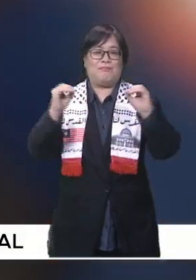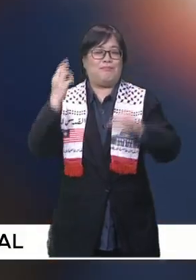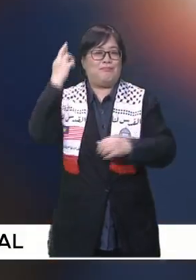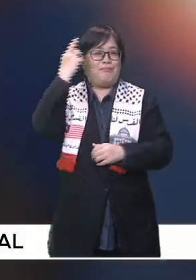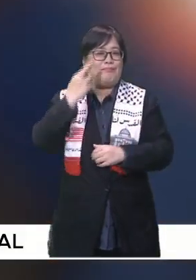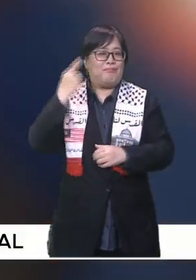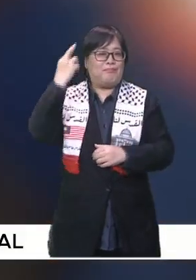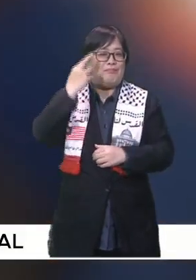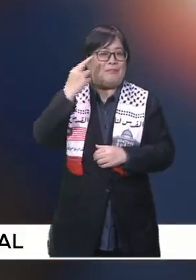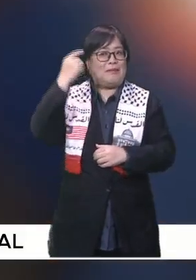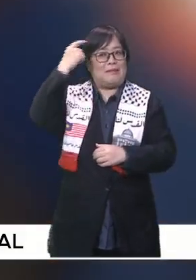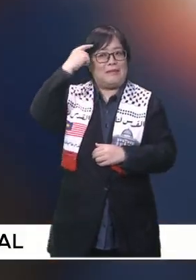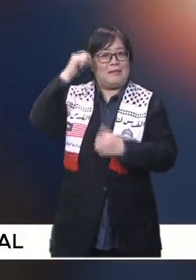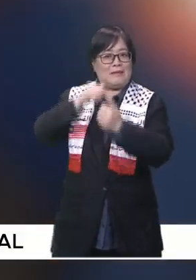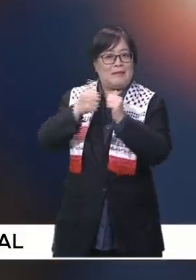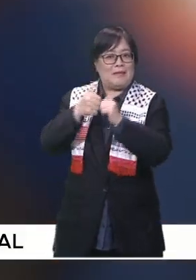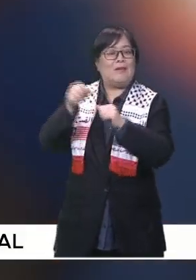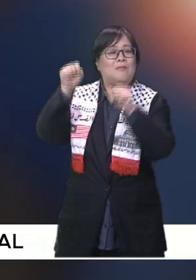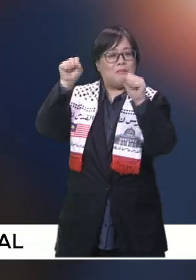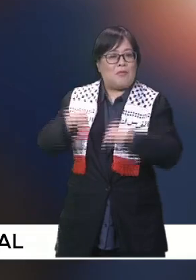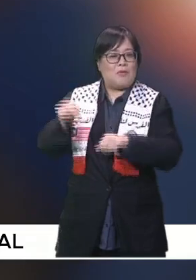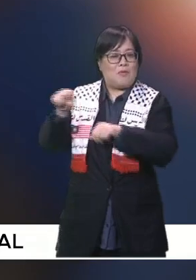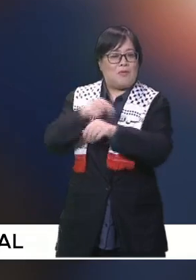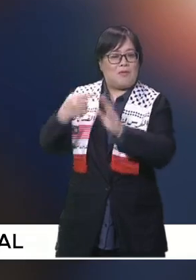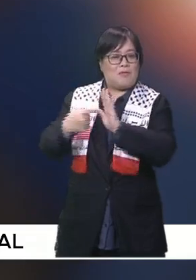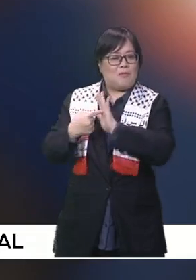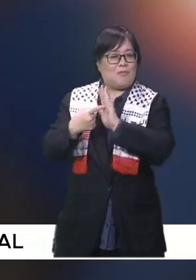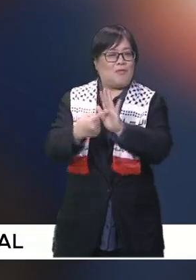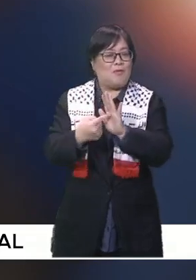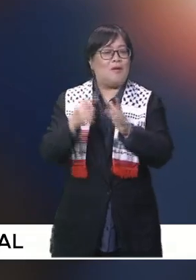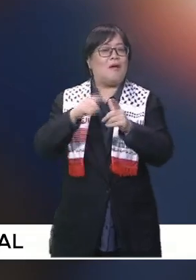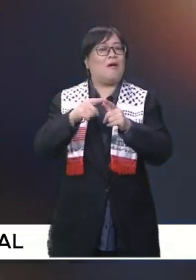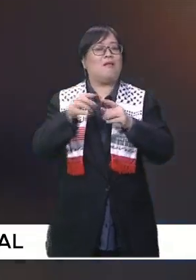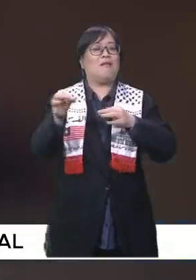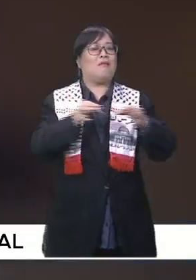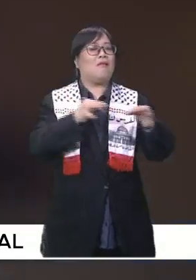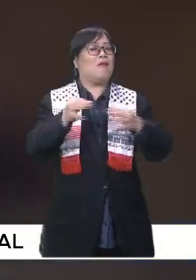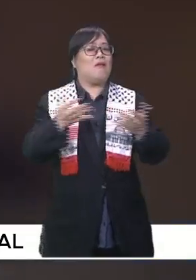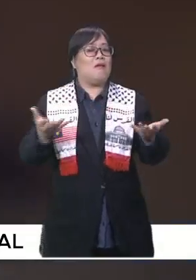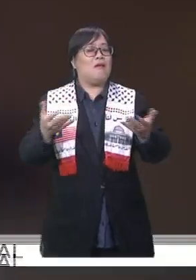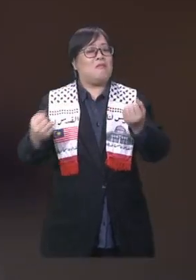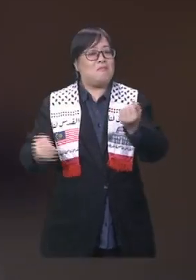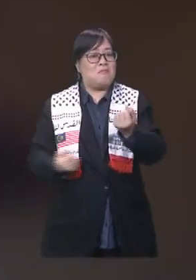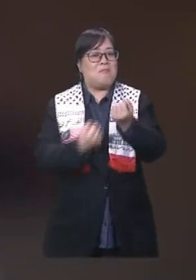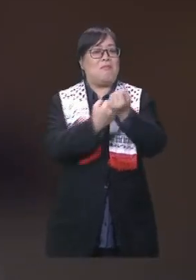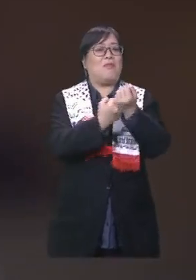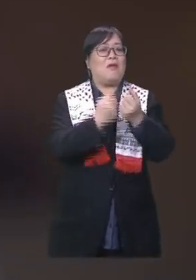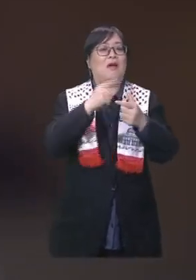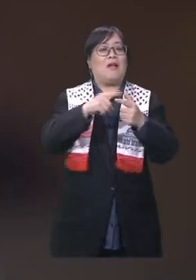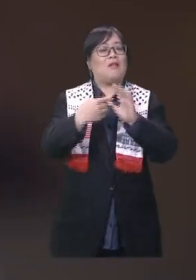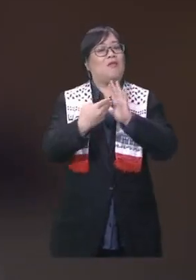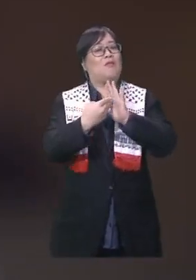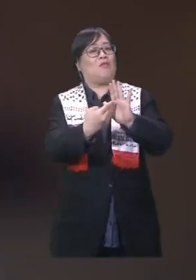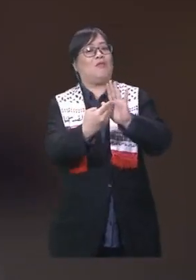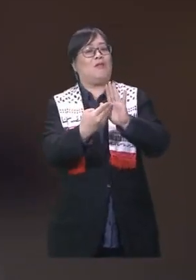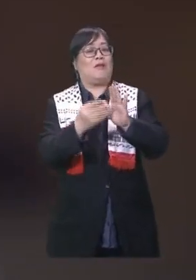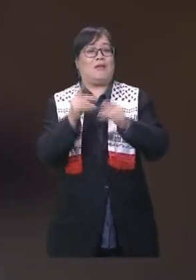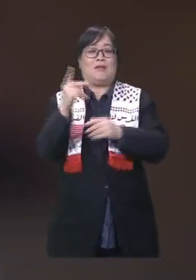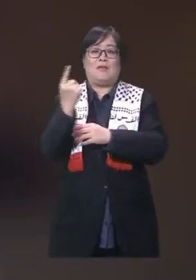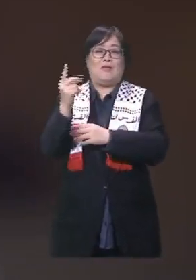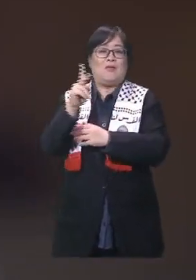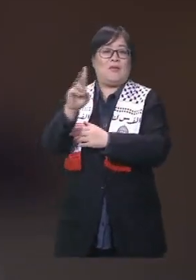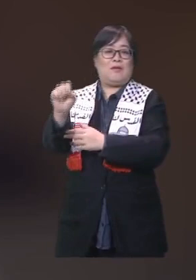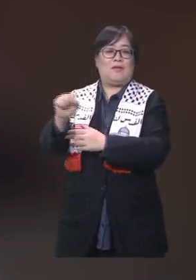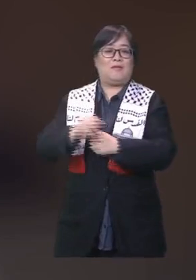menyatakan kesihatan mental boleh digunakan sebagai bukti atau keterangan yang digunakan untuk menyokong atau membuktikan sesuatu